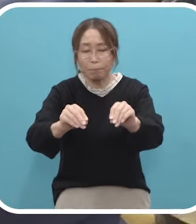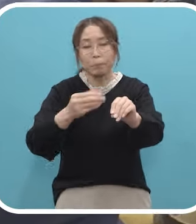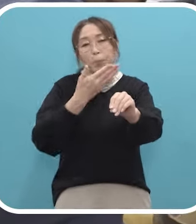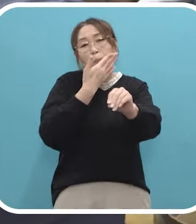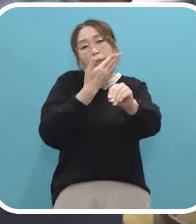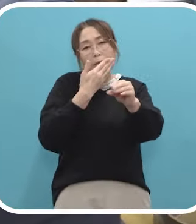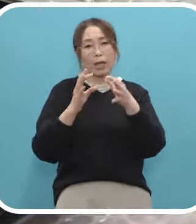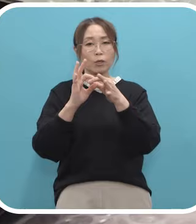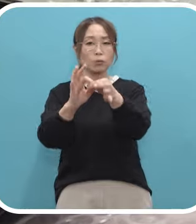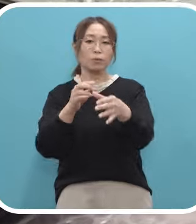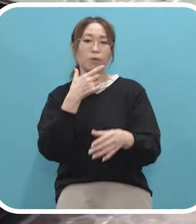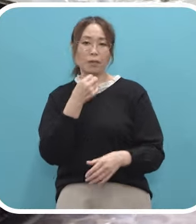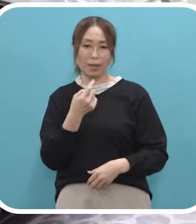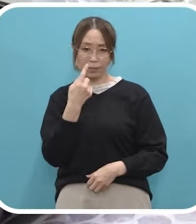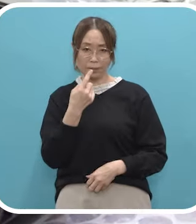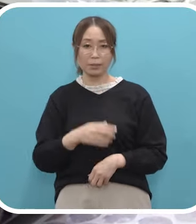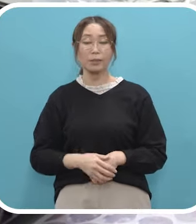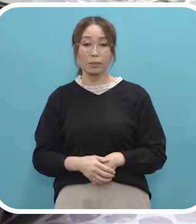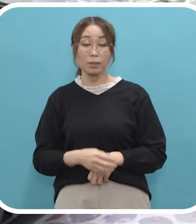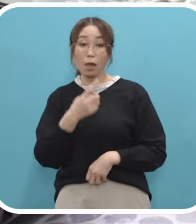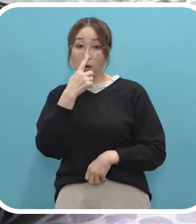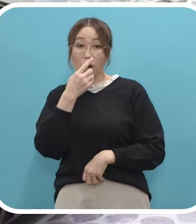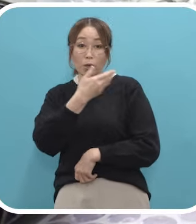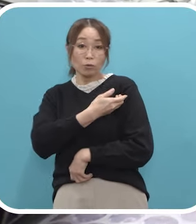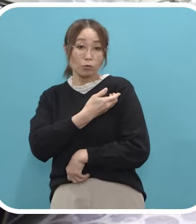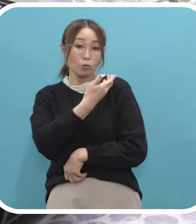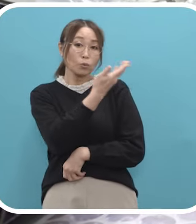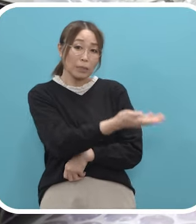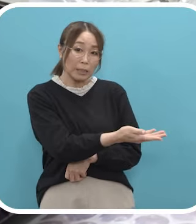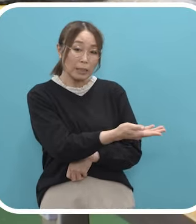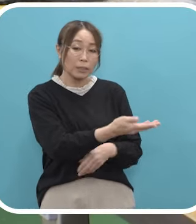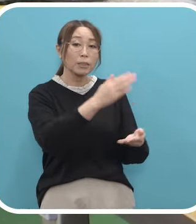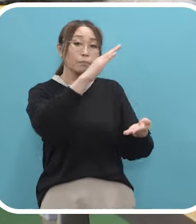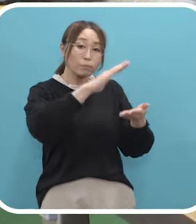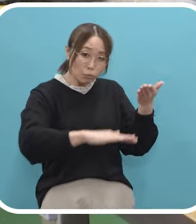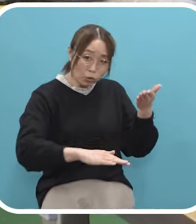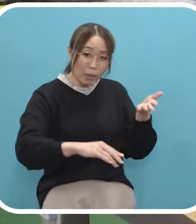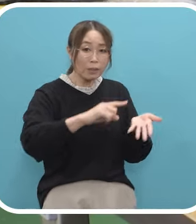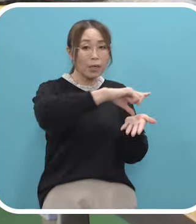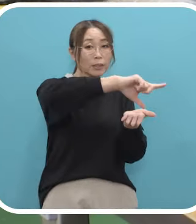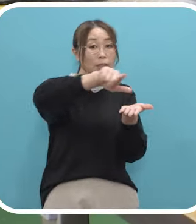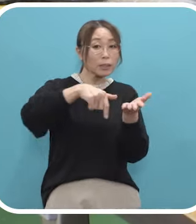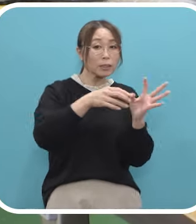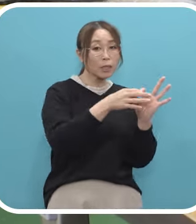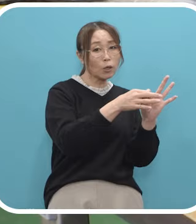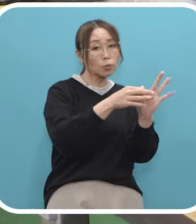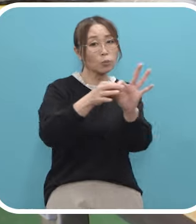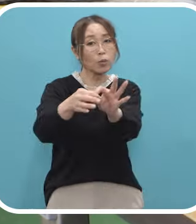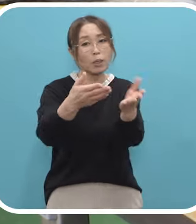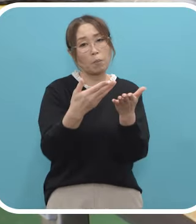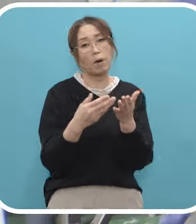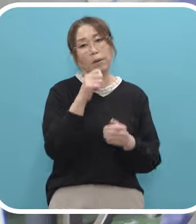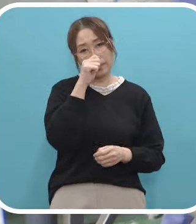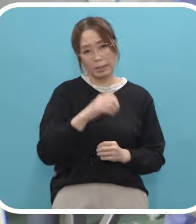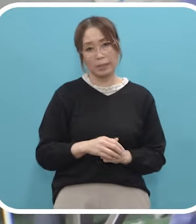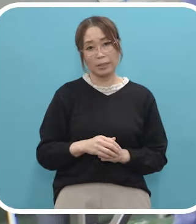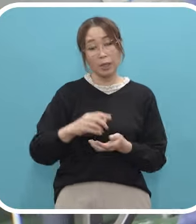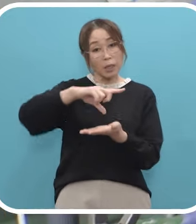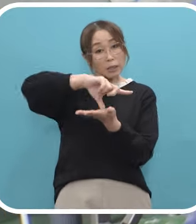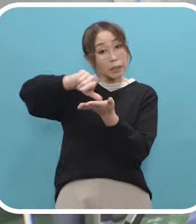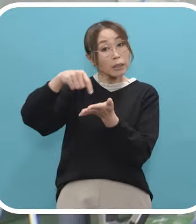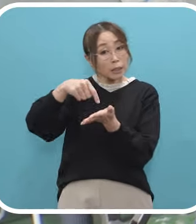ありますし、私の代の次の代にもこうつないでこの地域でやっていければ、地